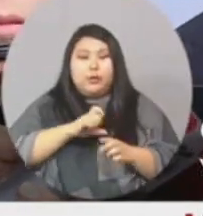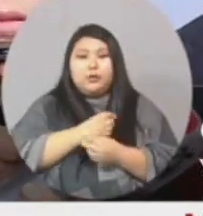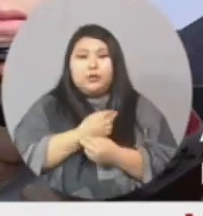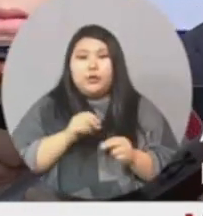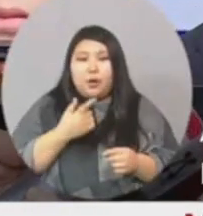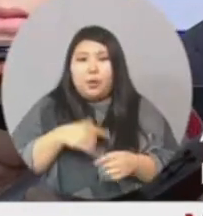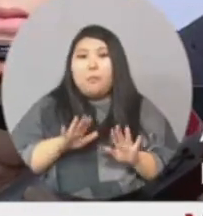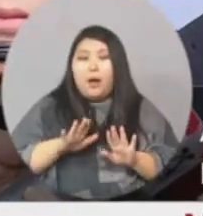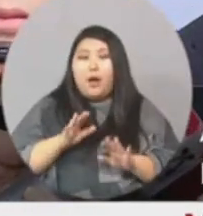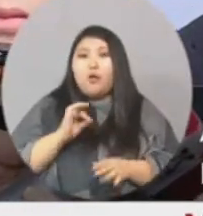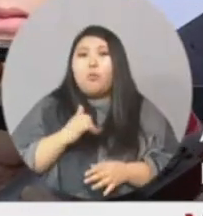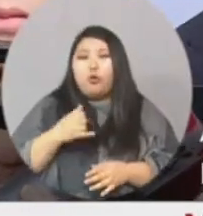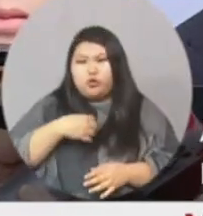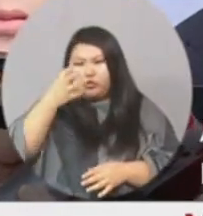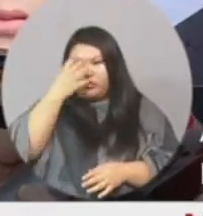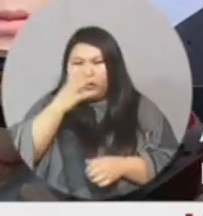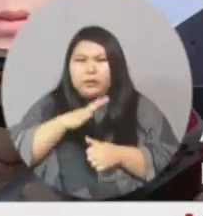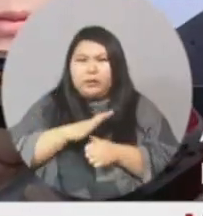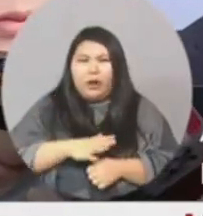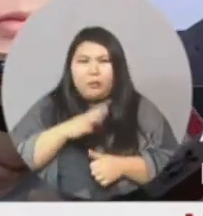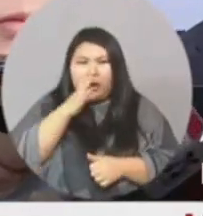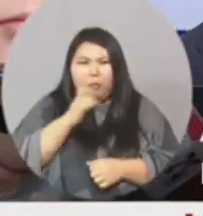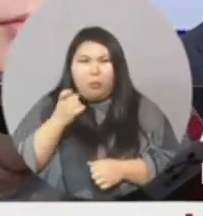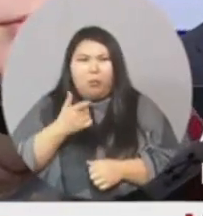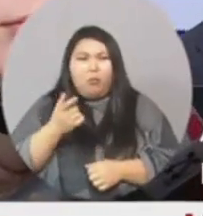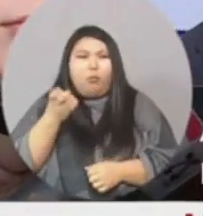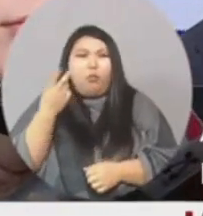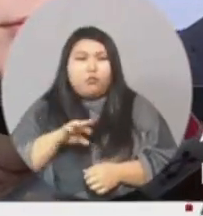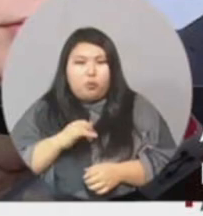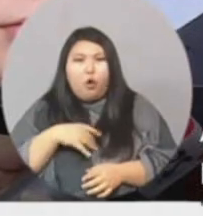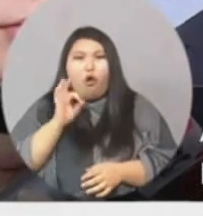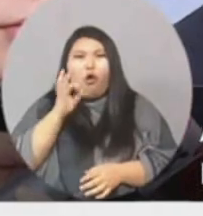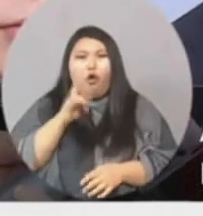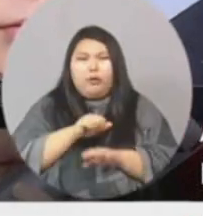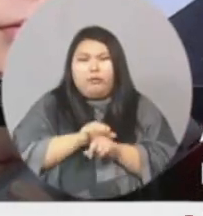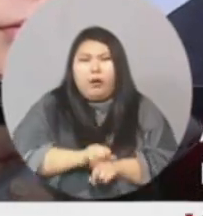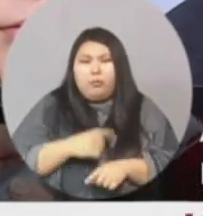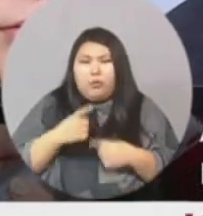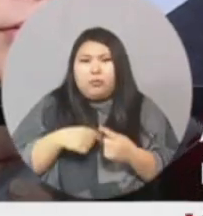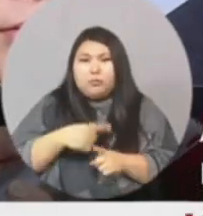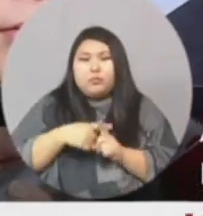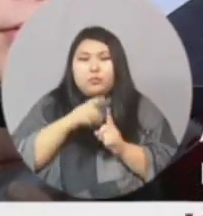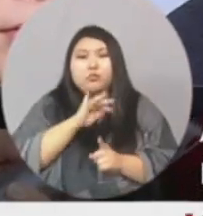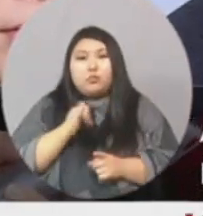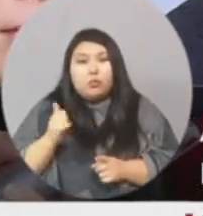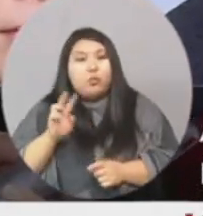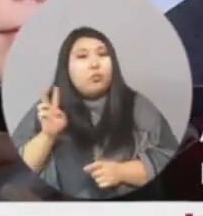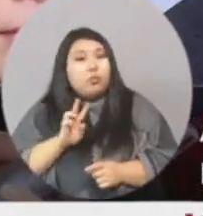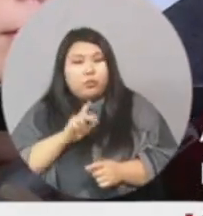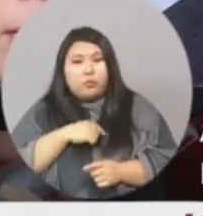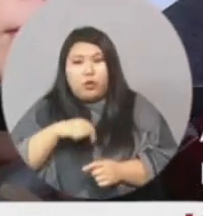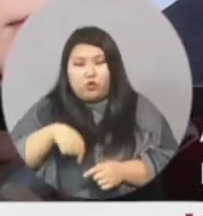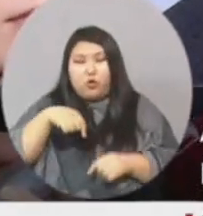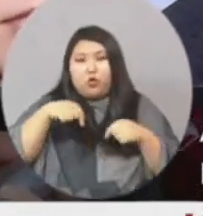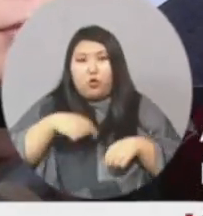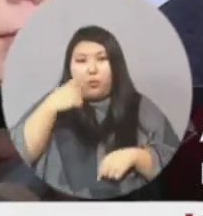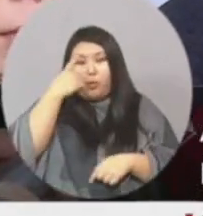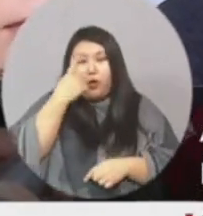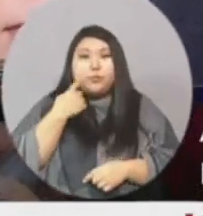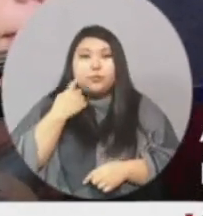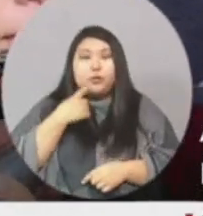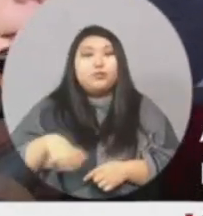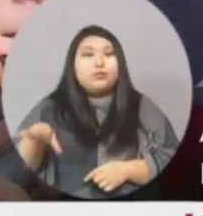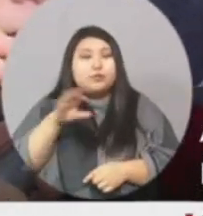уу? Төрийн дарамт нь ийм улам хүндрэх юм уу? Өрийн дарамт чинь улам ихсэх юм уугүй юм уу гэдэг дээр өнөөдөр Монголын эмэгтэйчүүд,